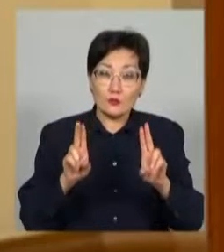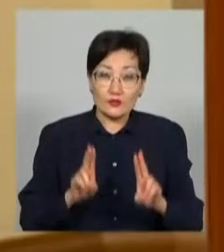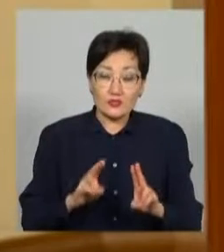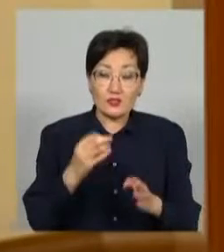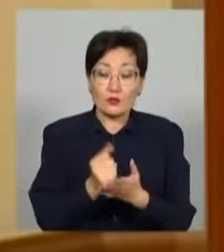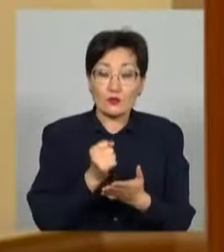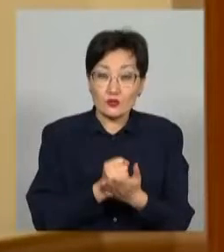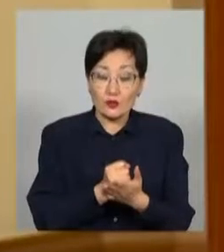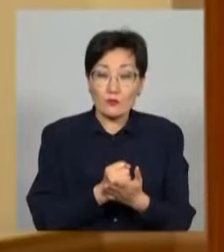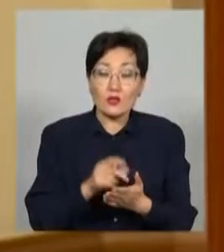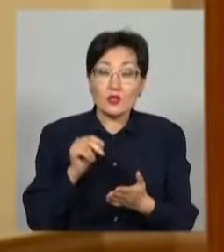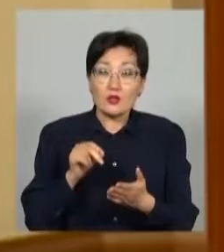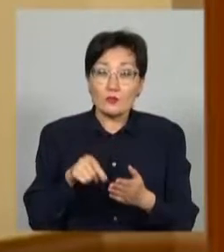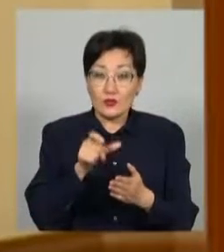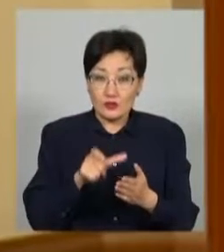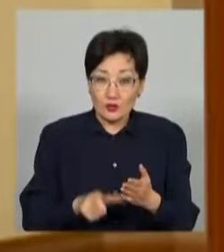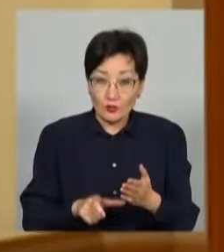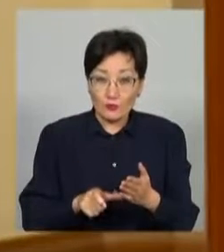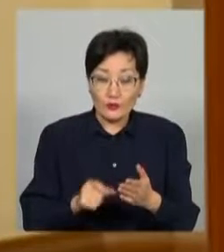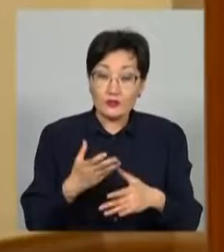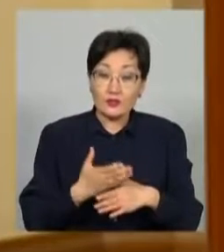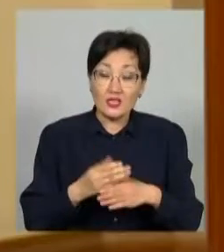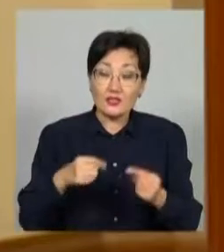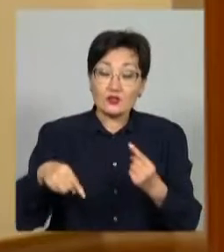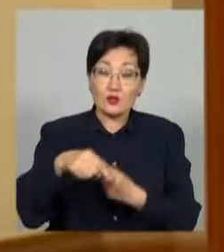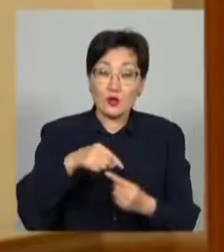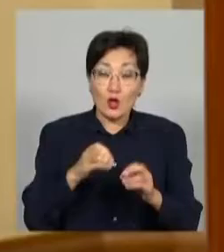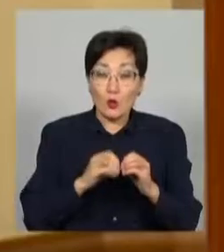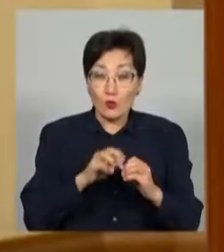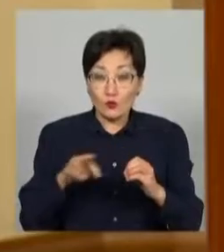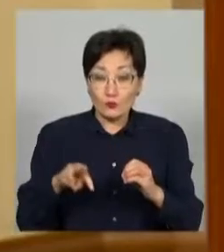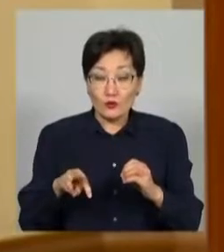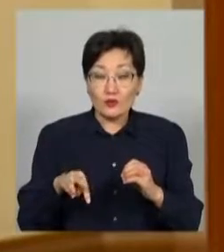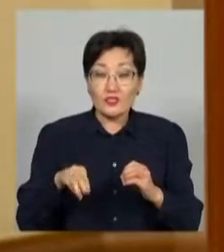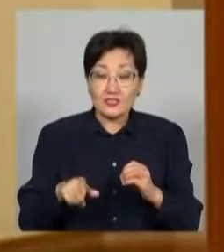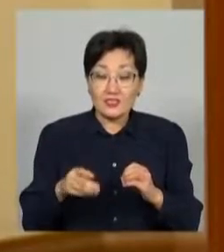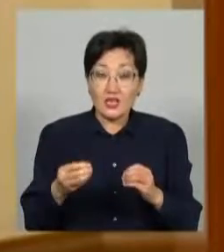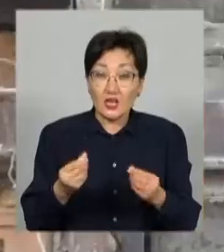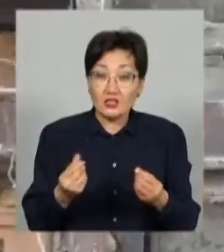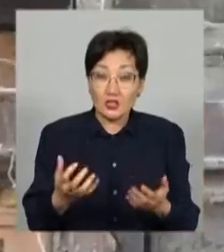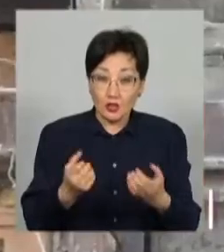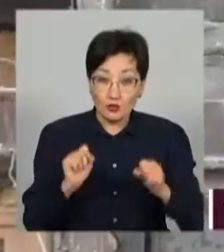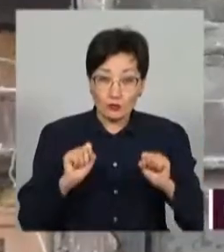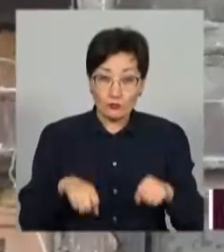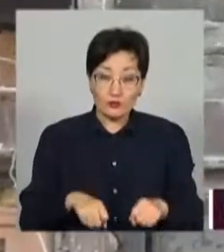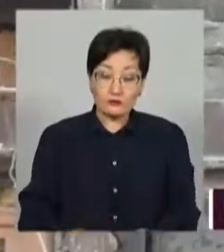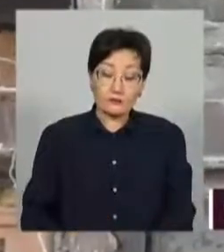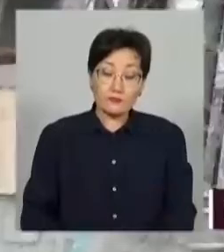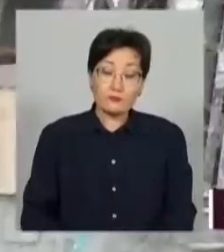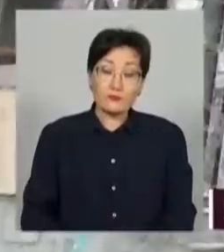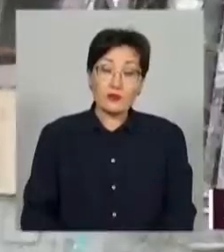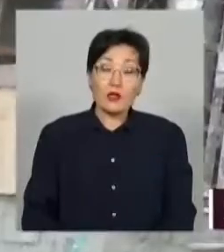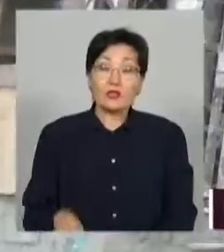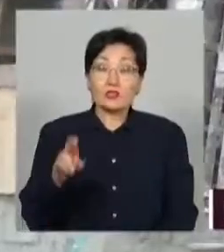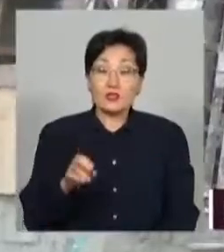фискалдық деректерге сүйене отырып, кәсіпкерлер 10 миллион теңгеге дейін алады.